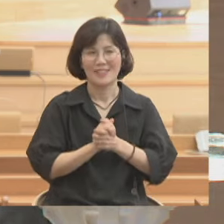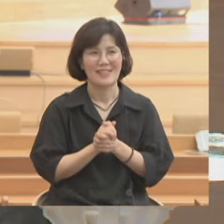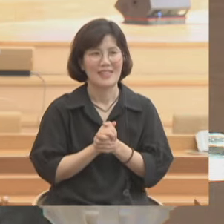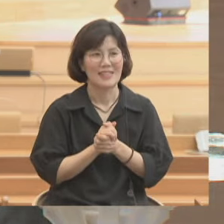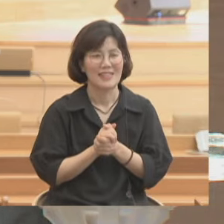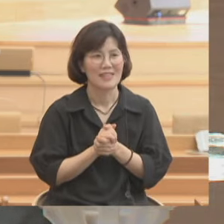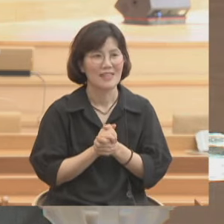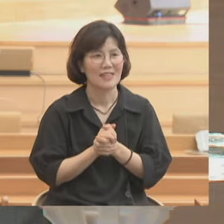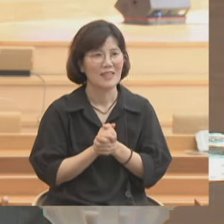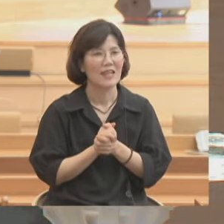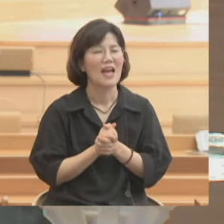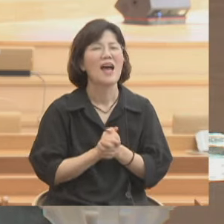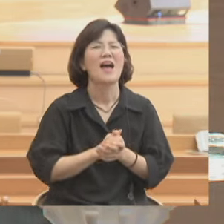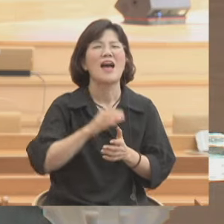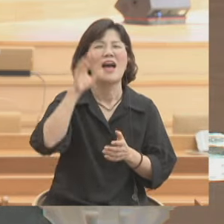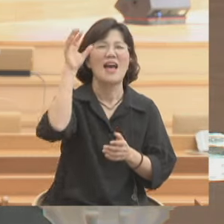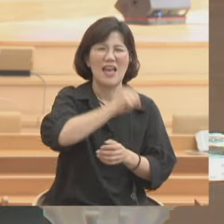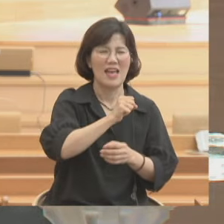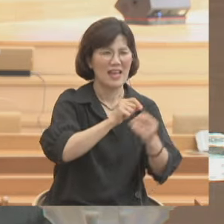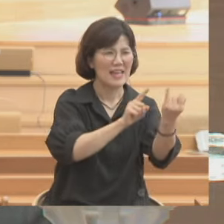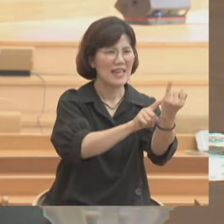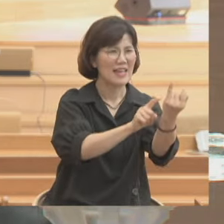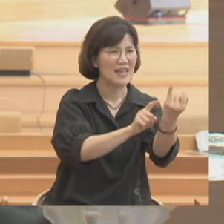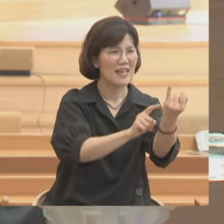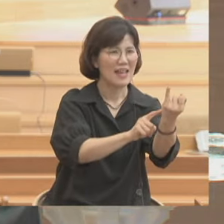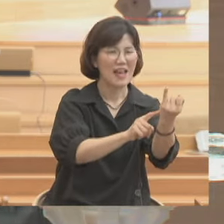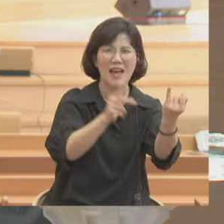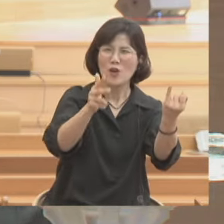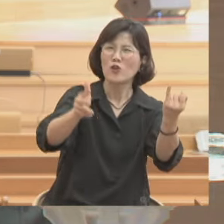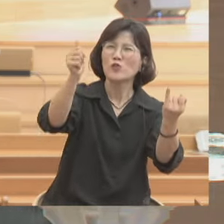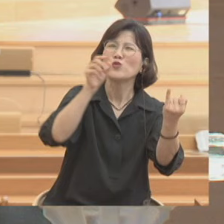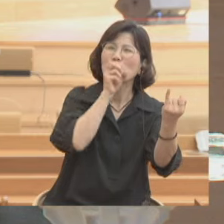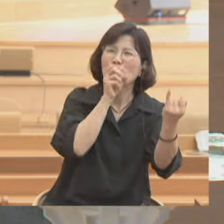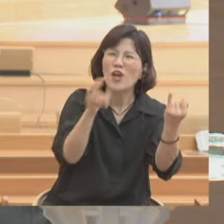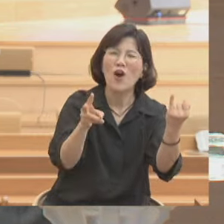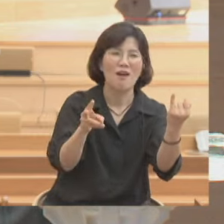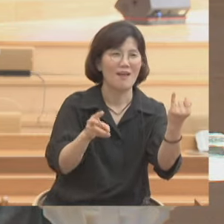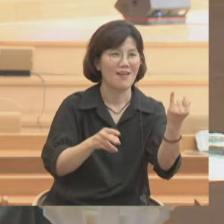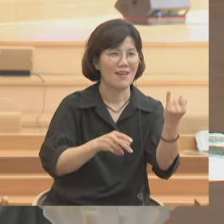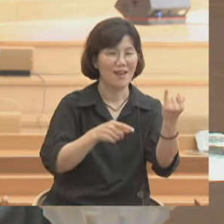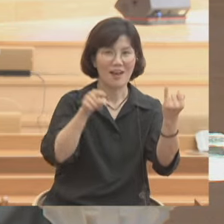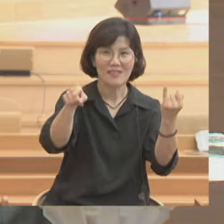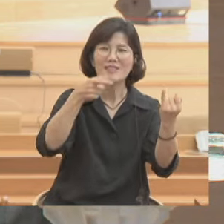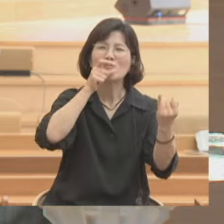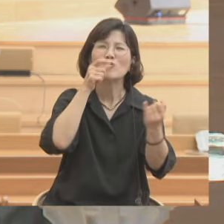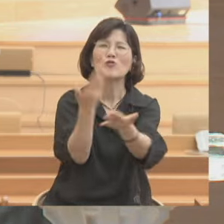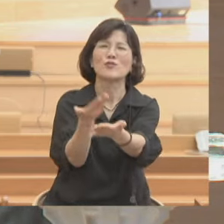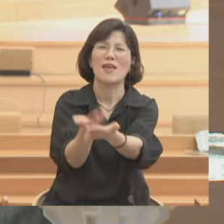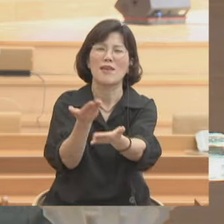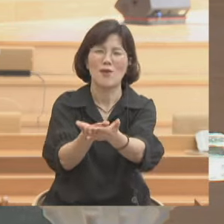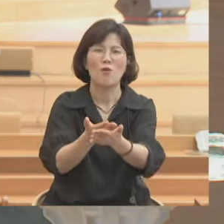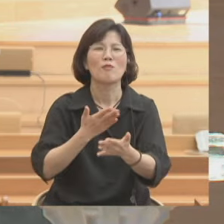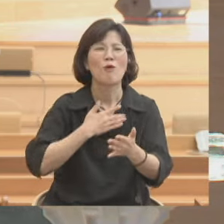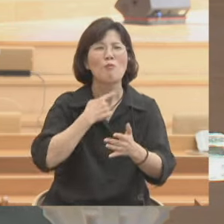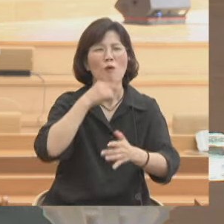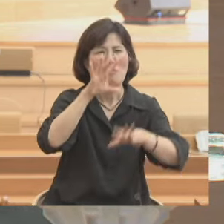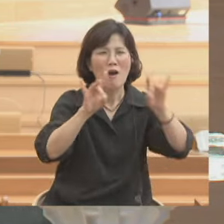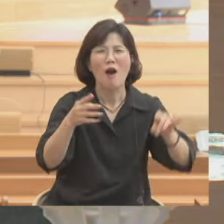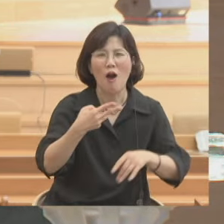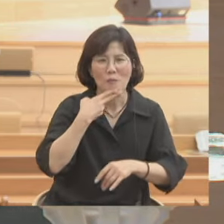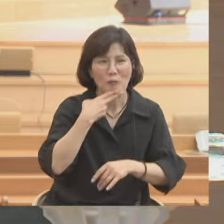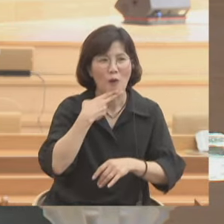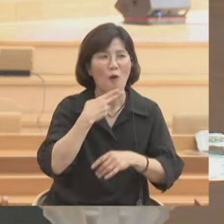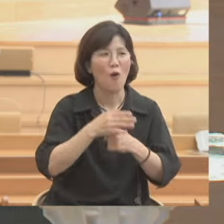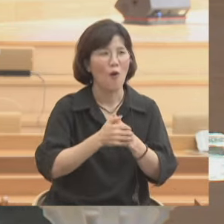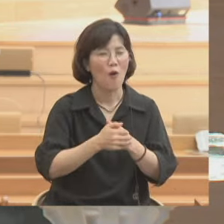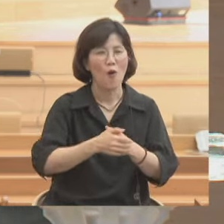자, 그제서야 이 여인이 뭐라고 하면 주여 그런 물을 내게 주사 목마르지도 않고 또